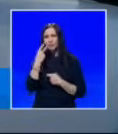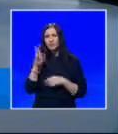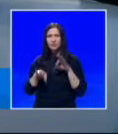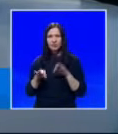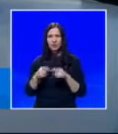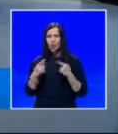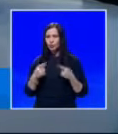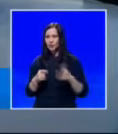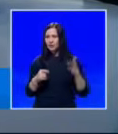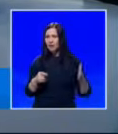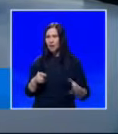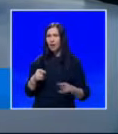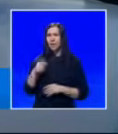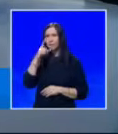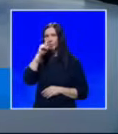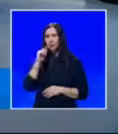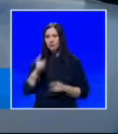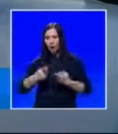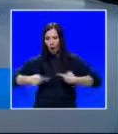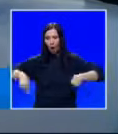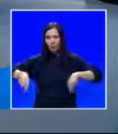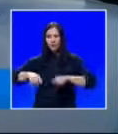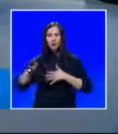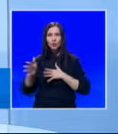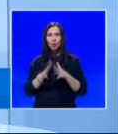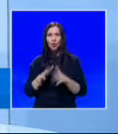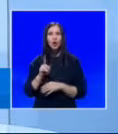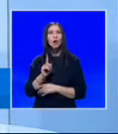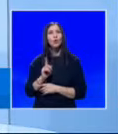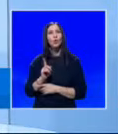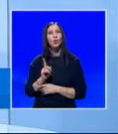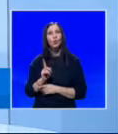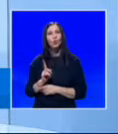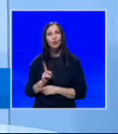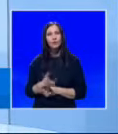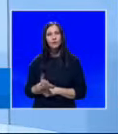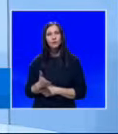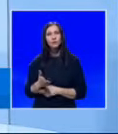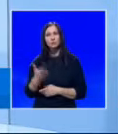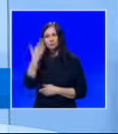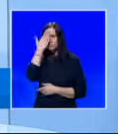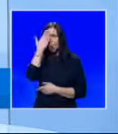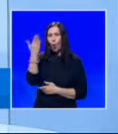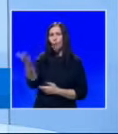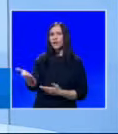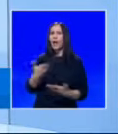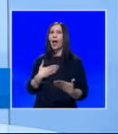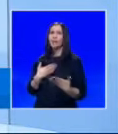друга страна, Путин се обкръжил от хора, които са лоялни,